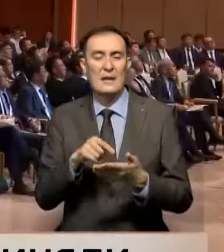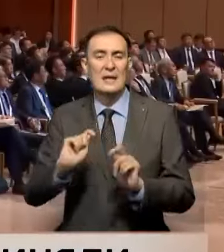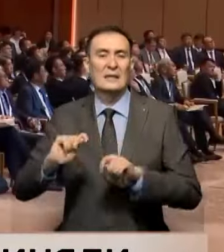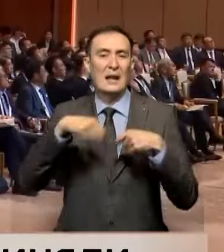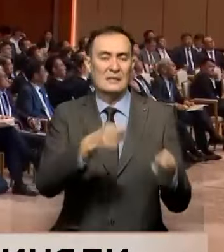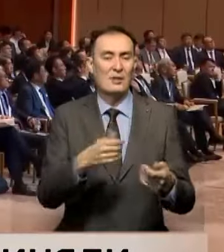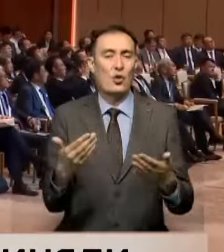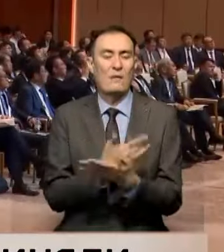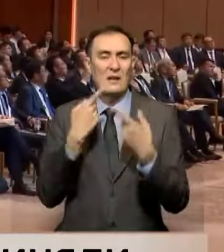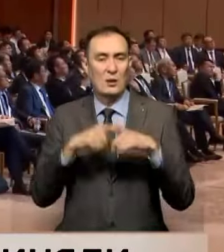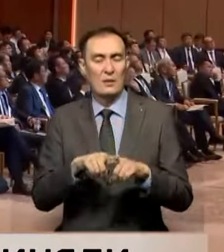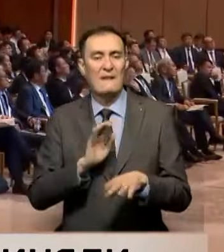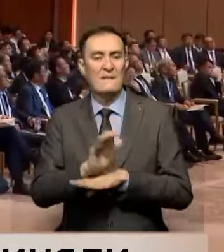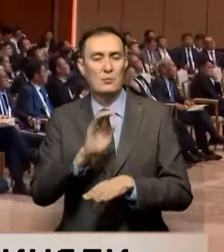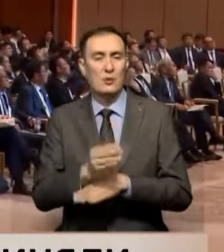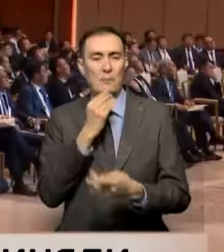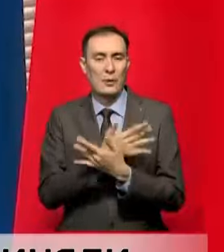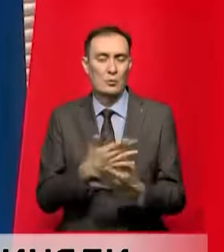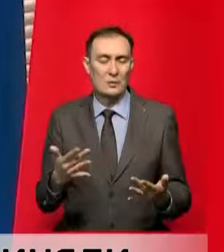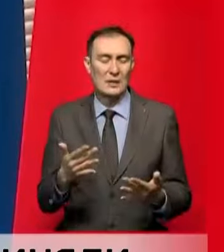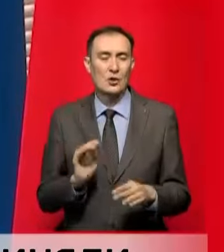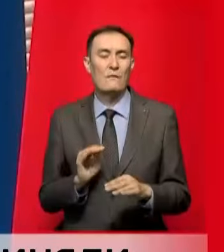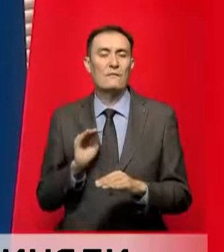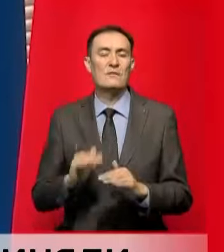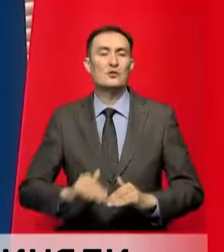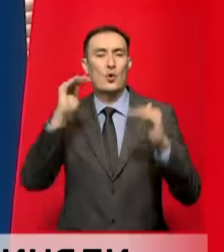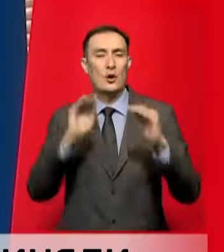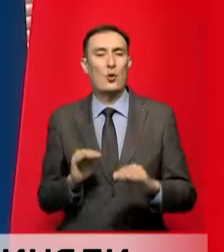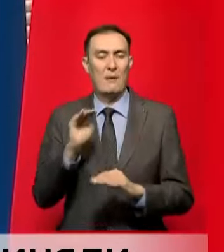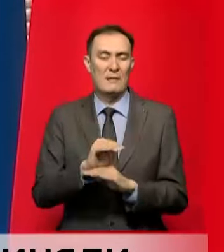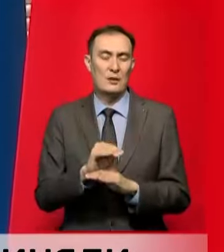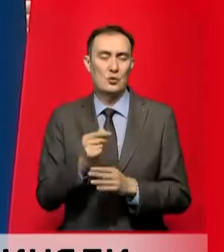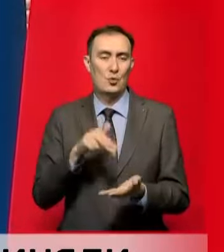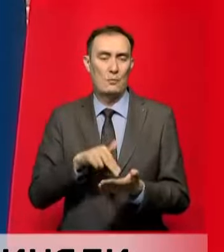передовых технологий и выпуска продукции с высокой добавленной стоимостью.